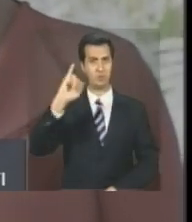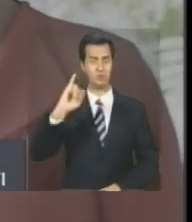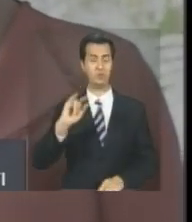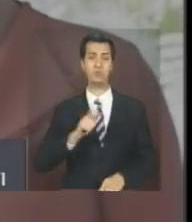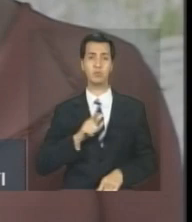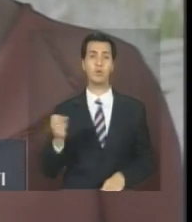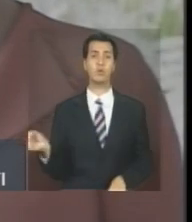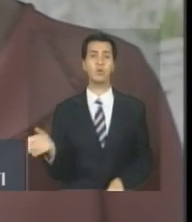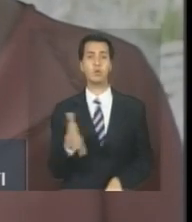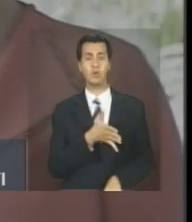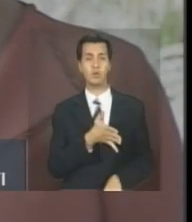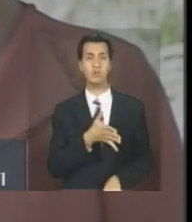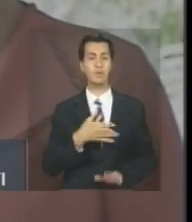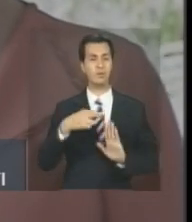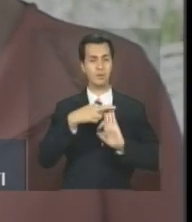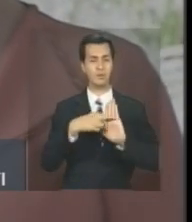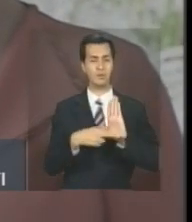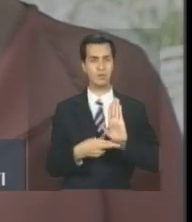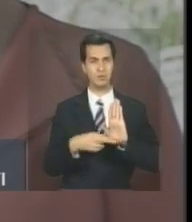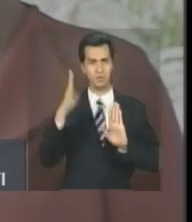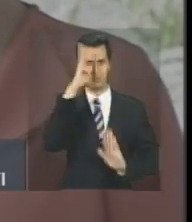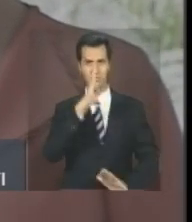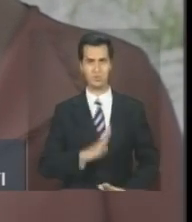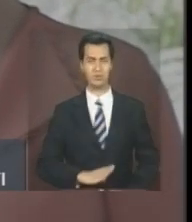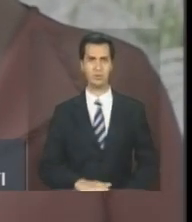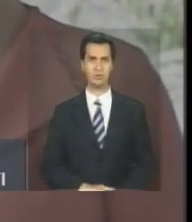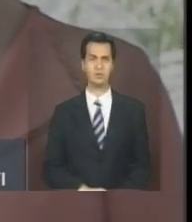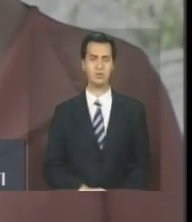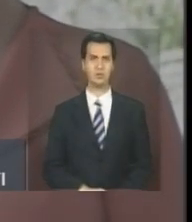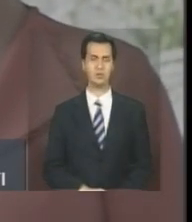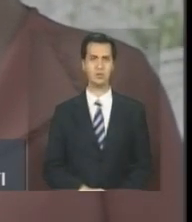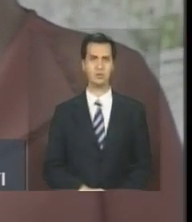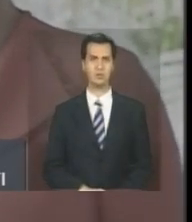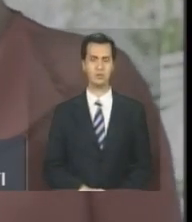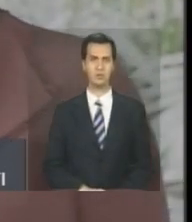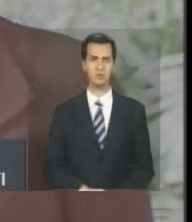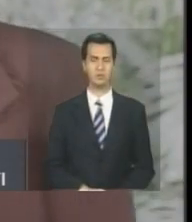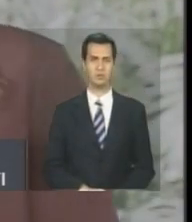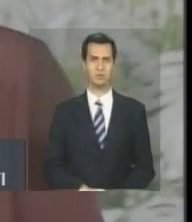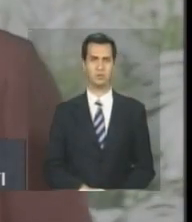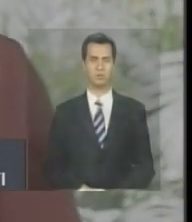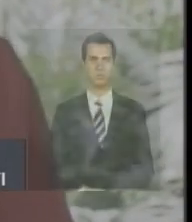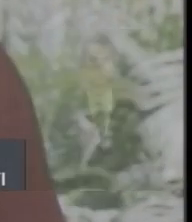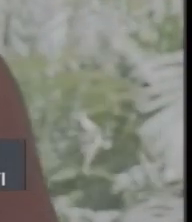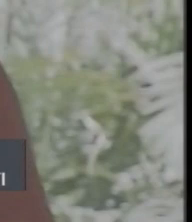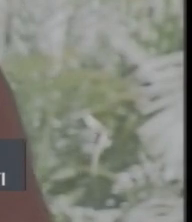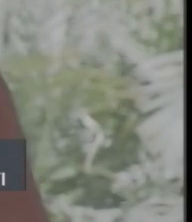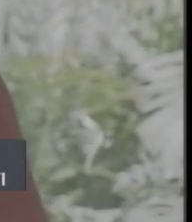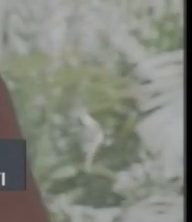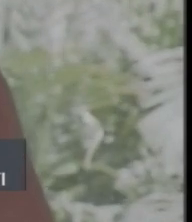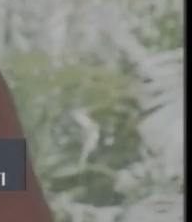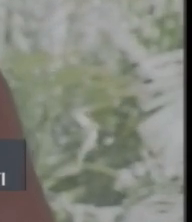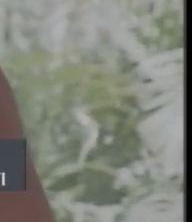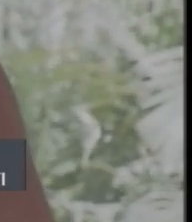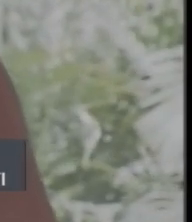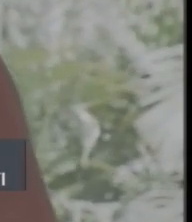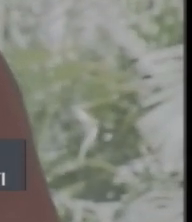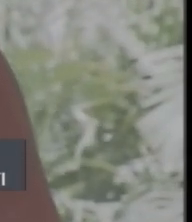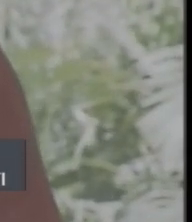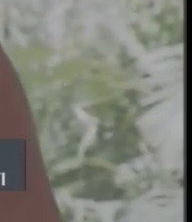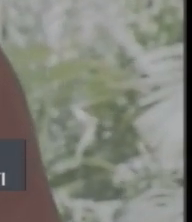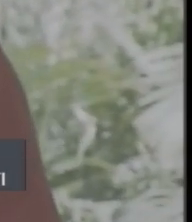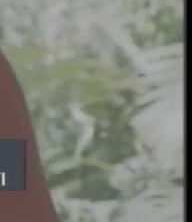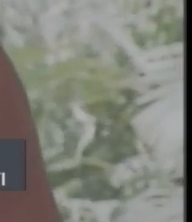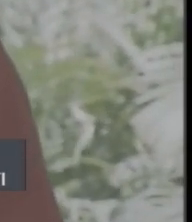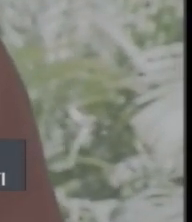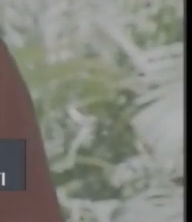sommes tombés d'accord pour travailler ensemble, le gouvernement du Brésilien et de Haïti, pour donner une ample diffusion aux nouvelles